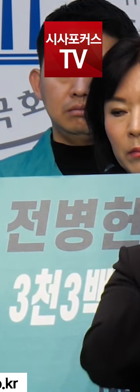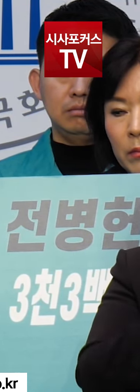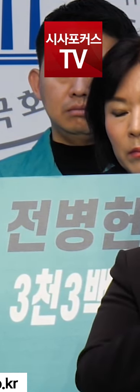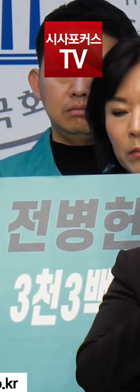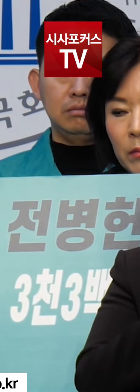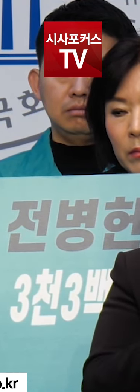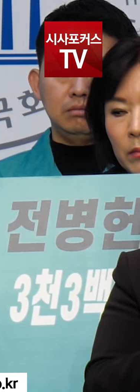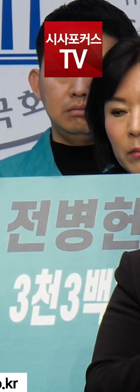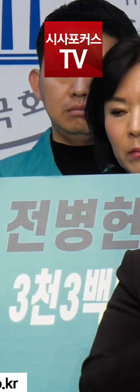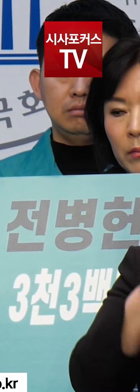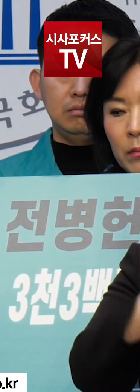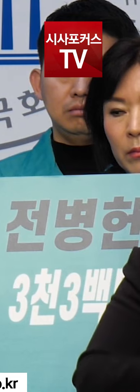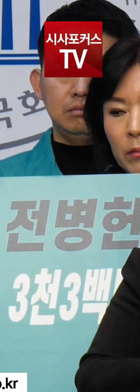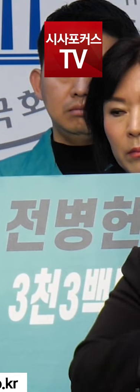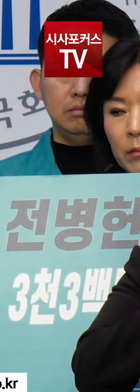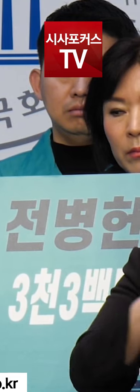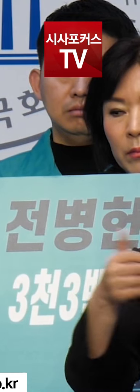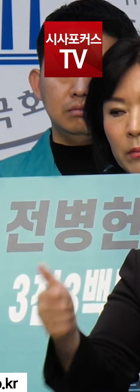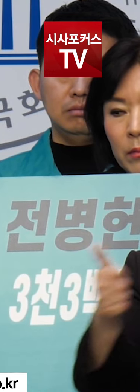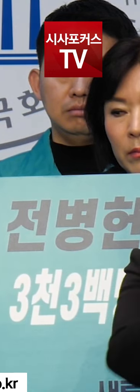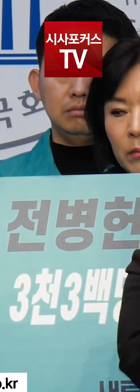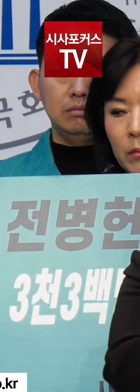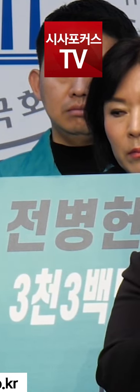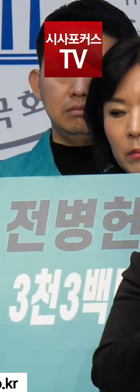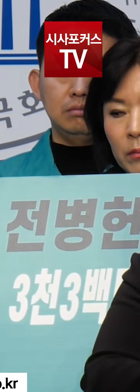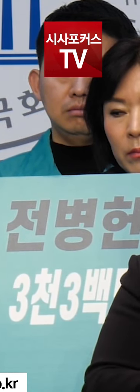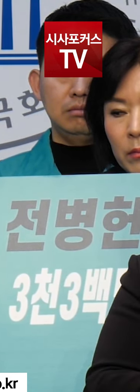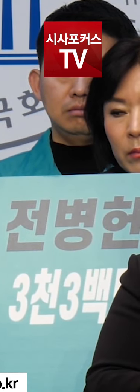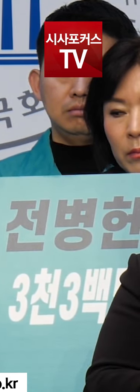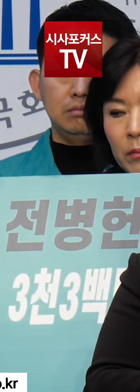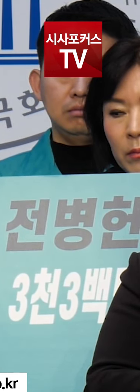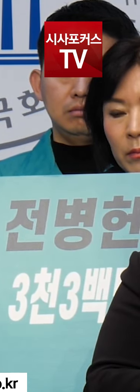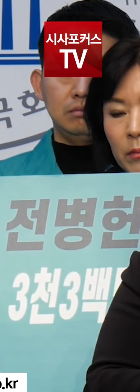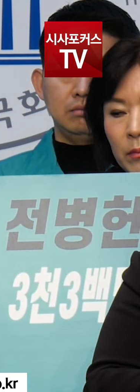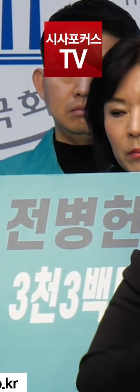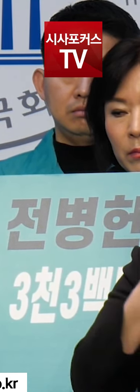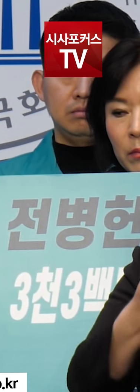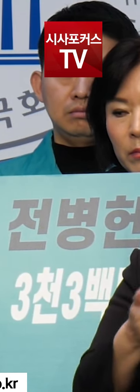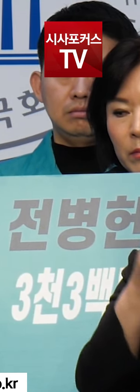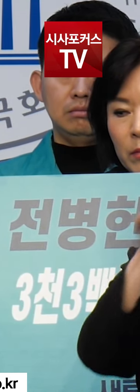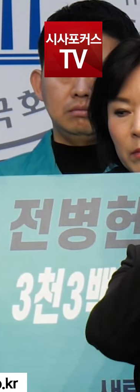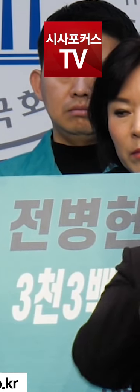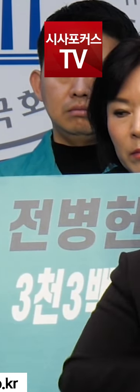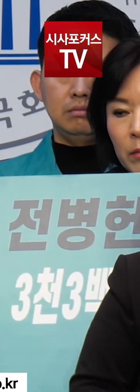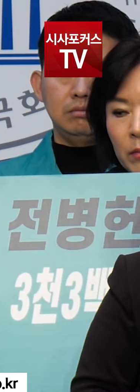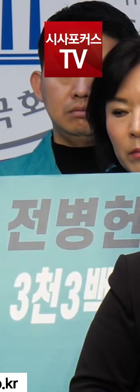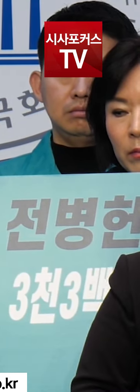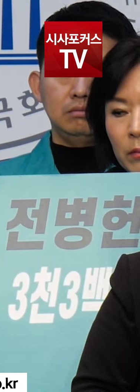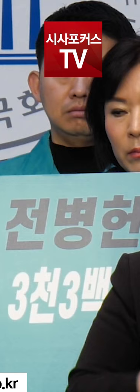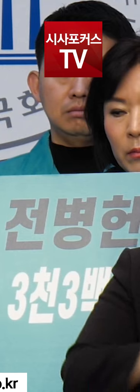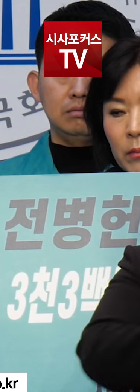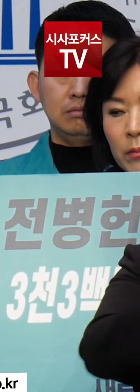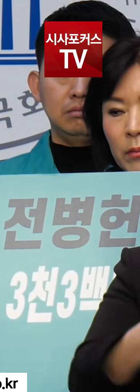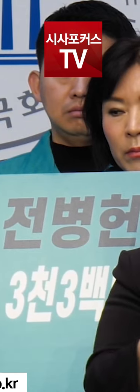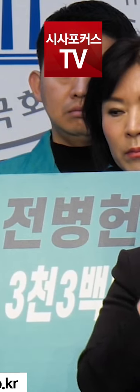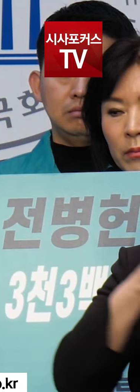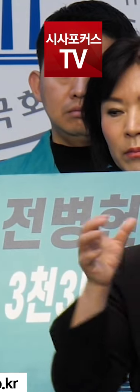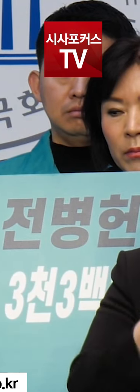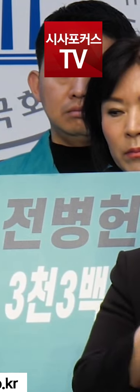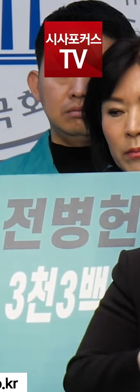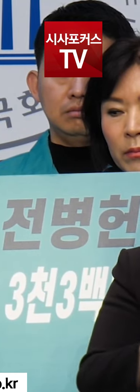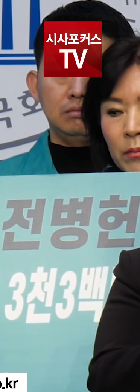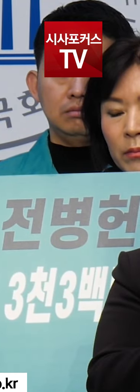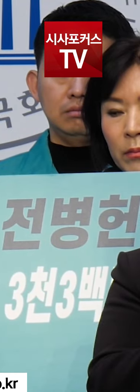불가능할 것 같았던 정권교체를 함께 여러 번 이뤄냈던 경험이 있습니다. 우리가 힘을